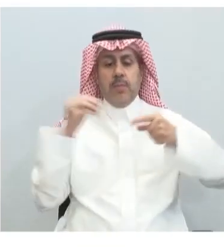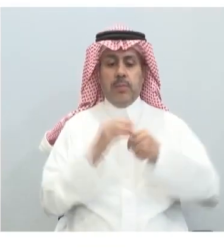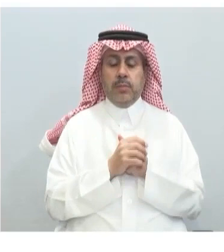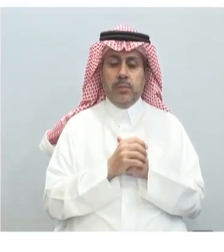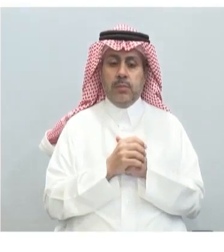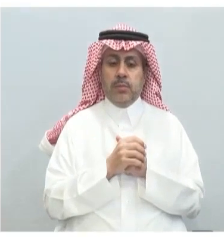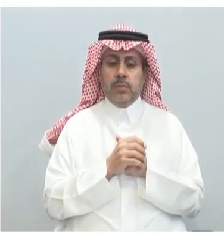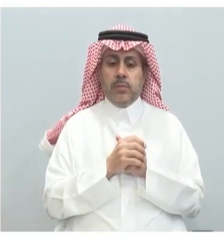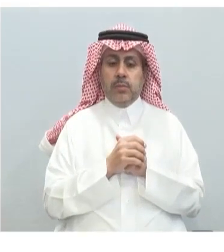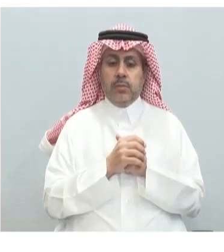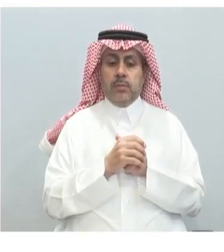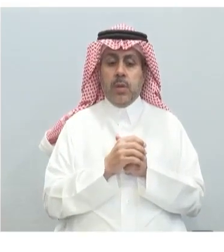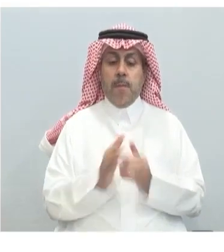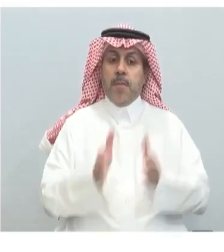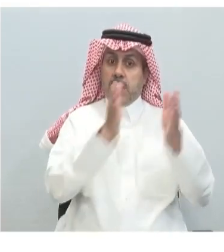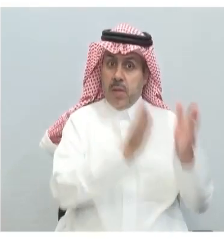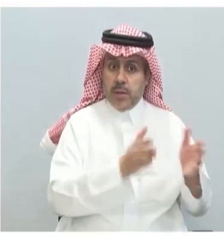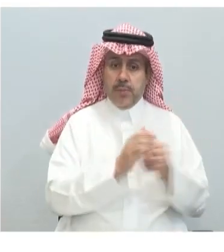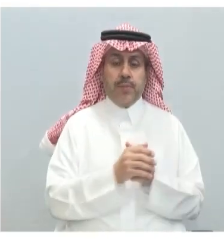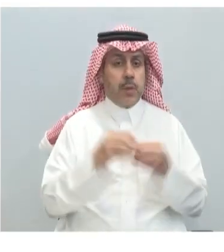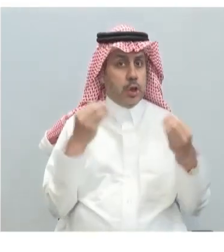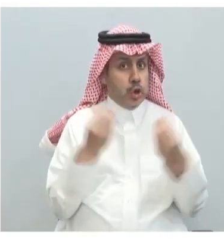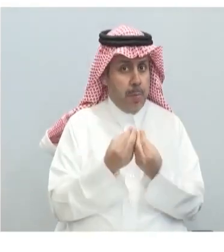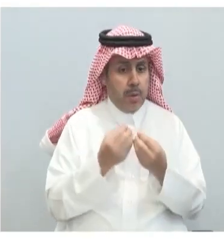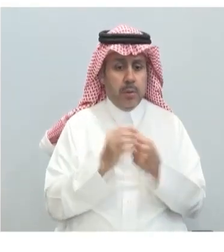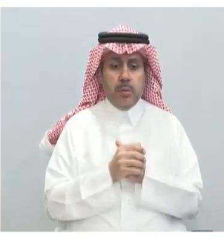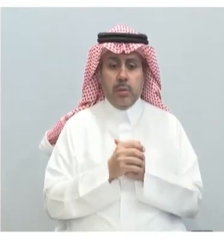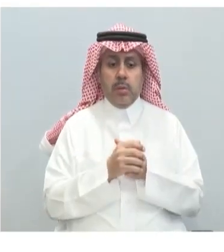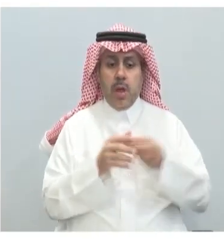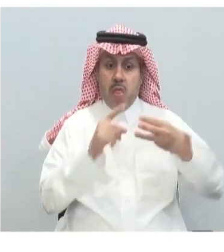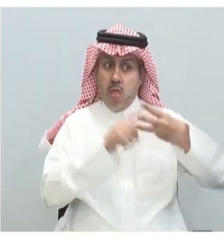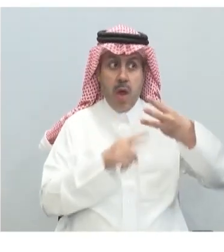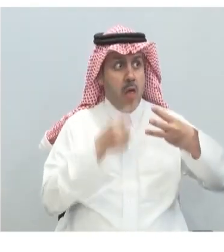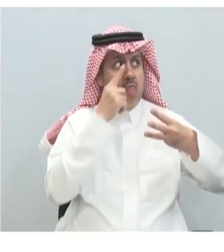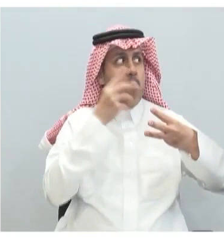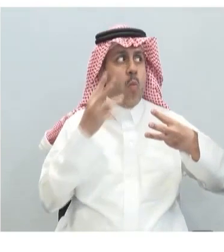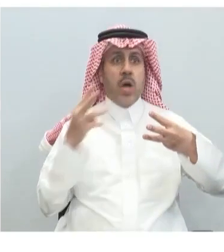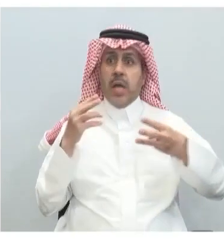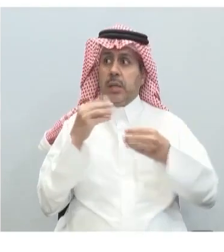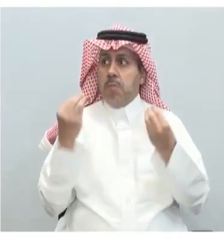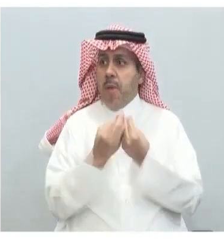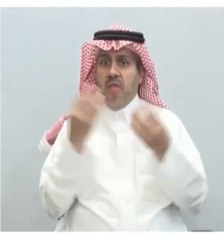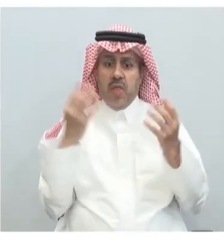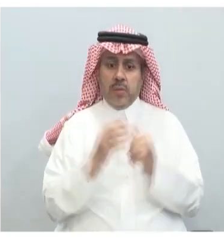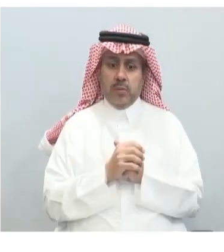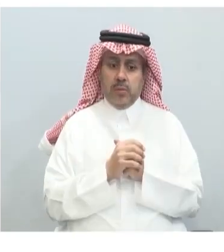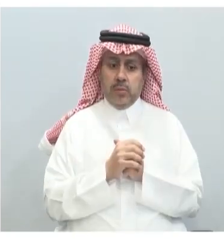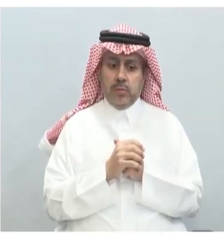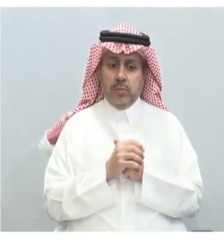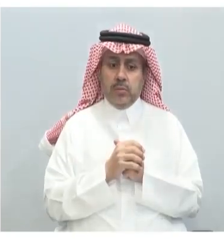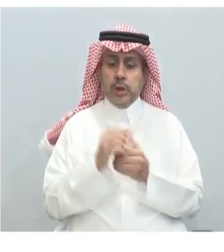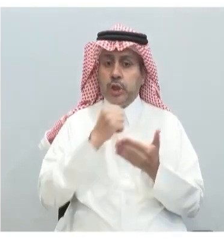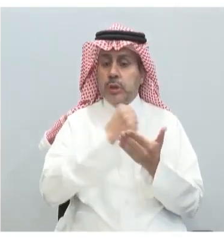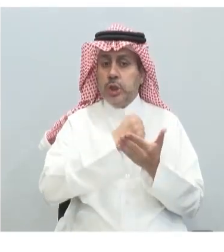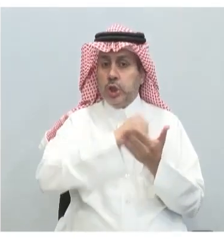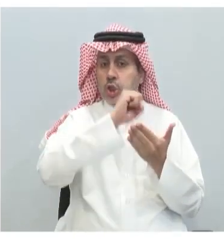سالبه ثم بعد ذلك نقوم بجمع الثلاث معادلات معا لاحظ من سيشطب مع